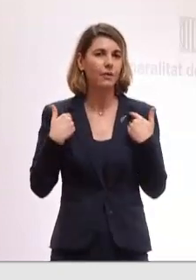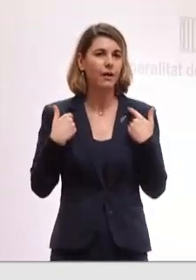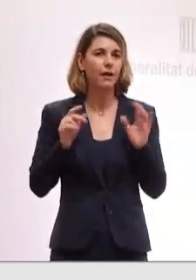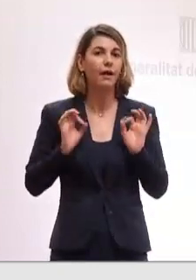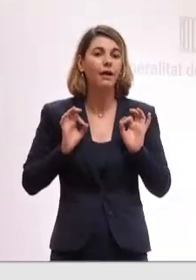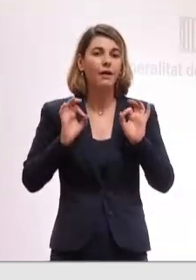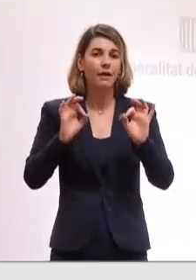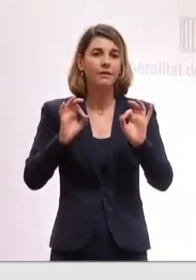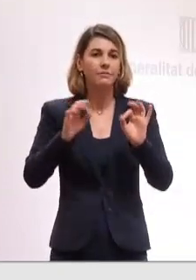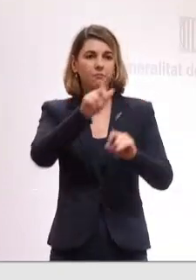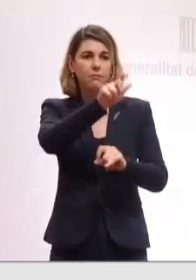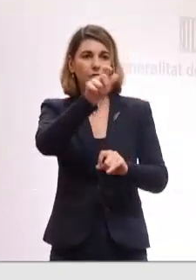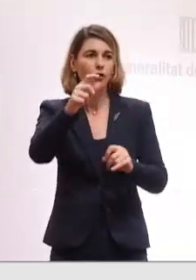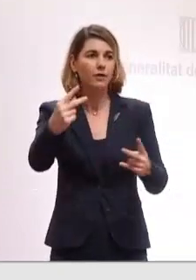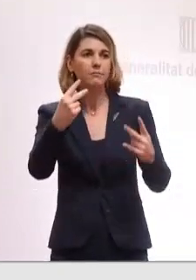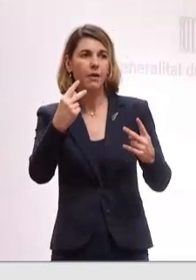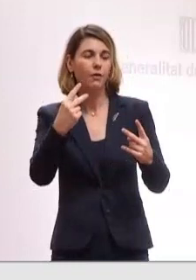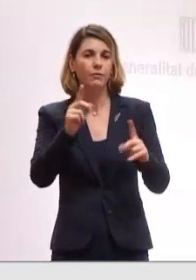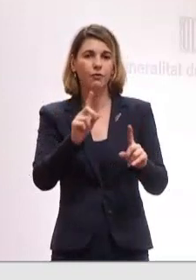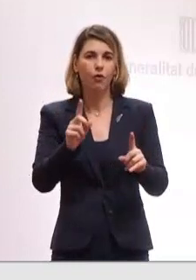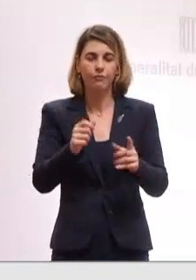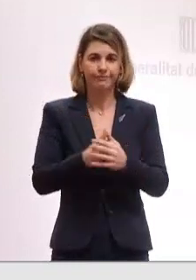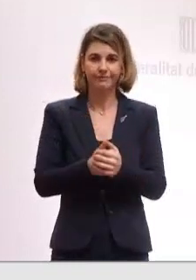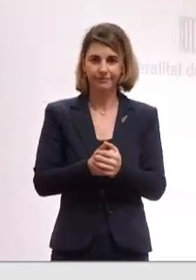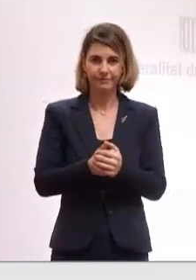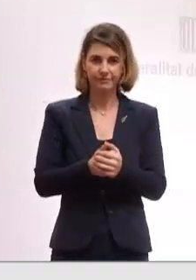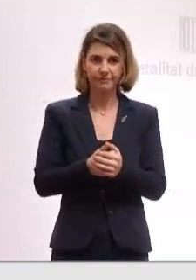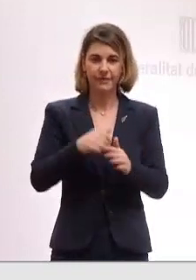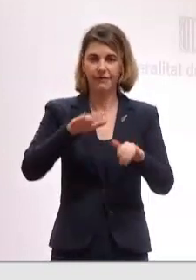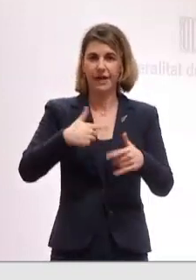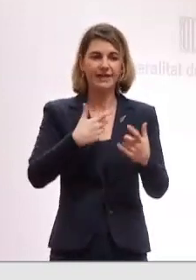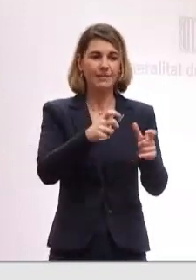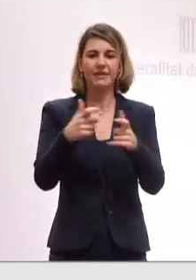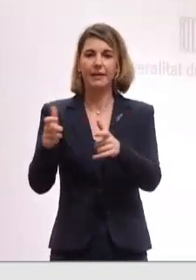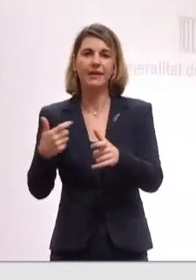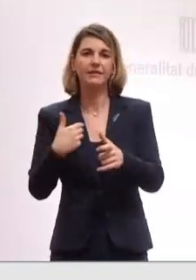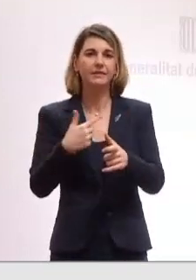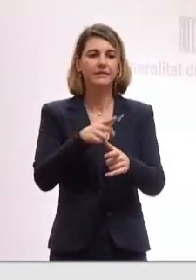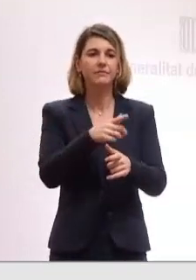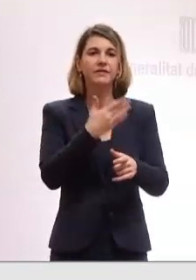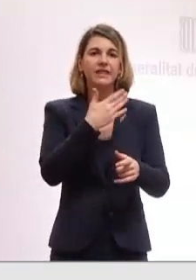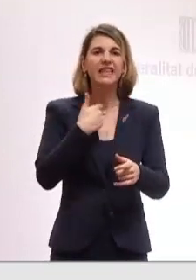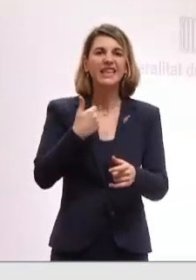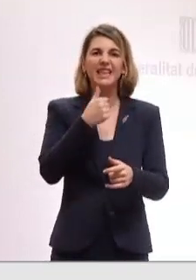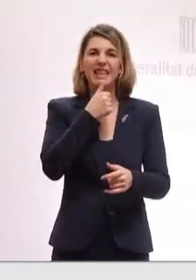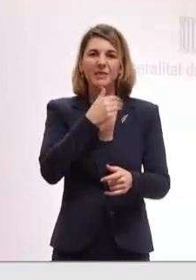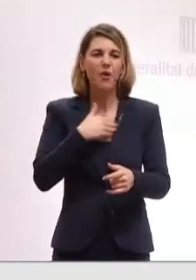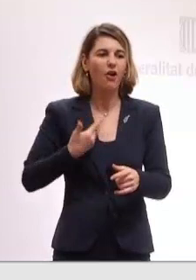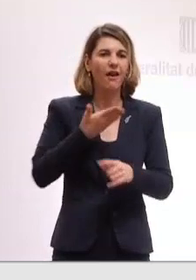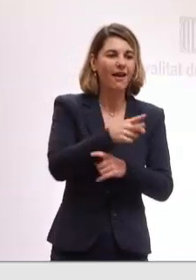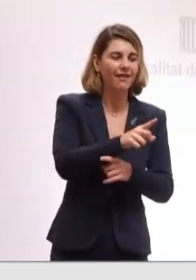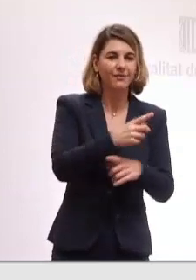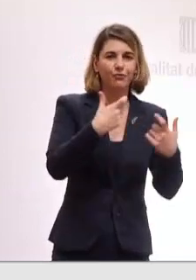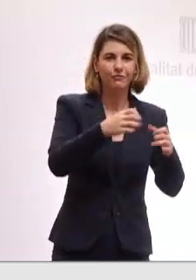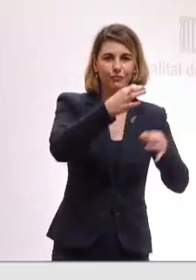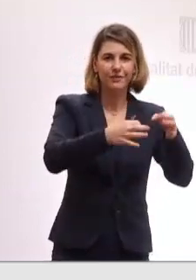particularment cobejada en el moment de repartir carteres o repartir departaments. Per què no té un rendiment